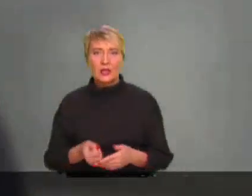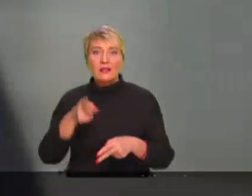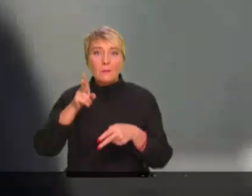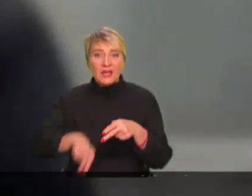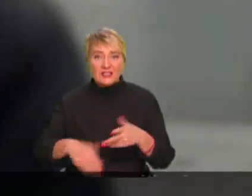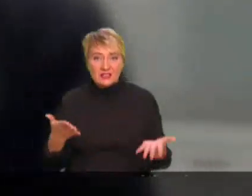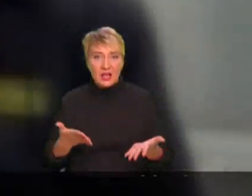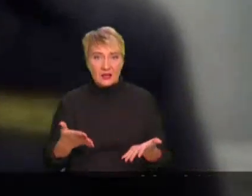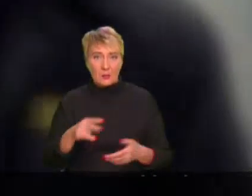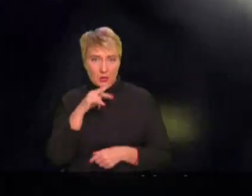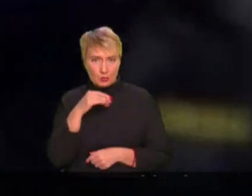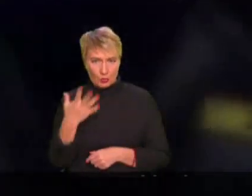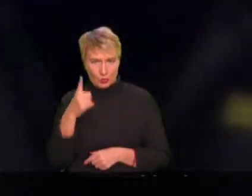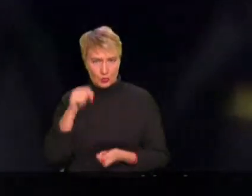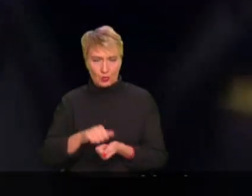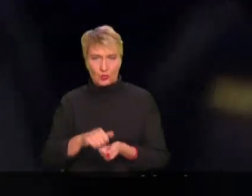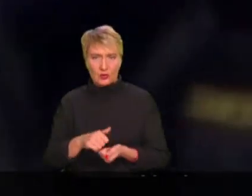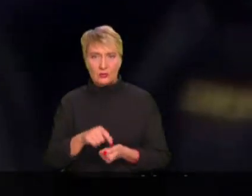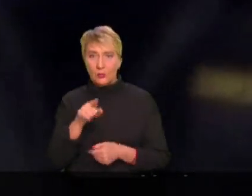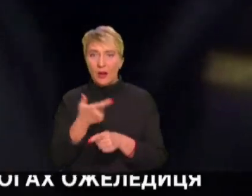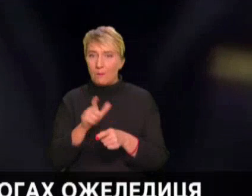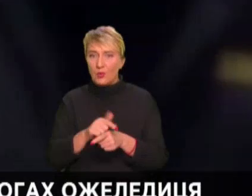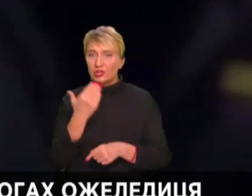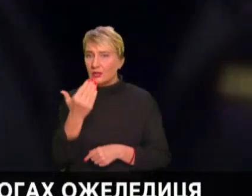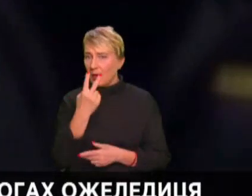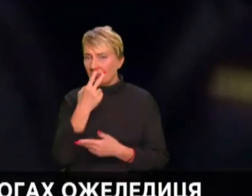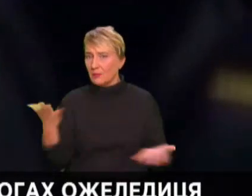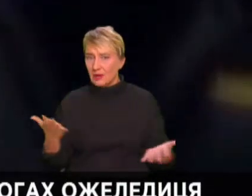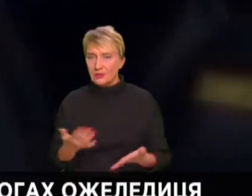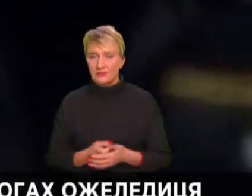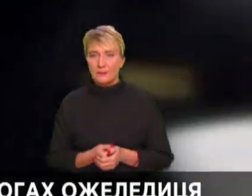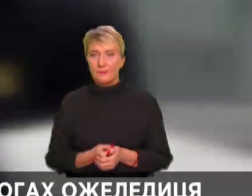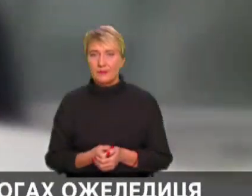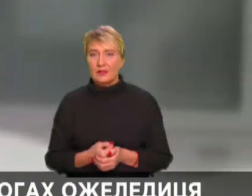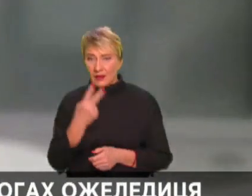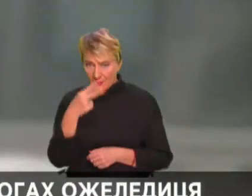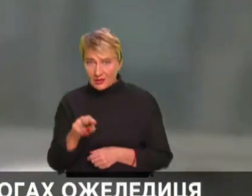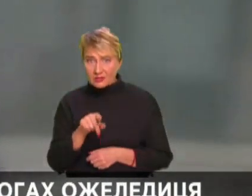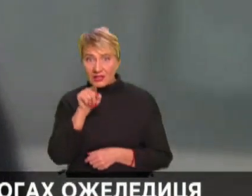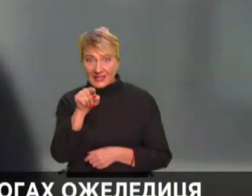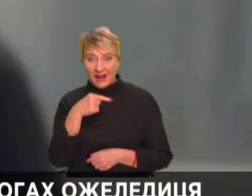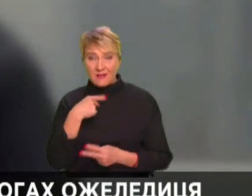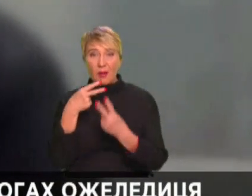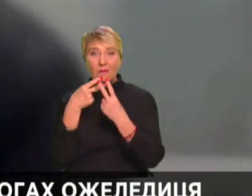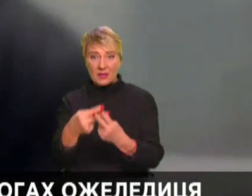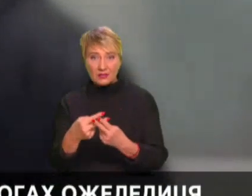Перестань, придурок! Щоб я тебе не бачив, б***ь! Зіба, б***ь! Я посажу, понял, дурак?